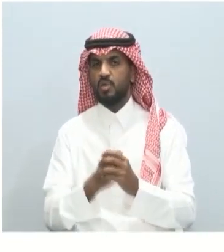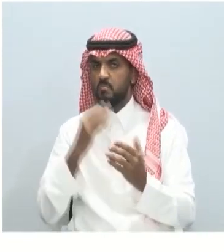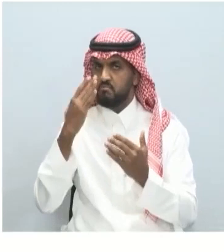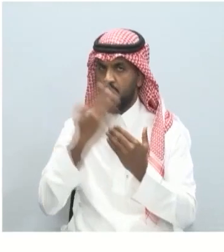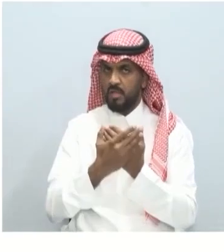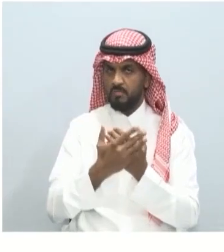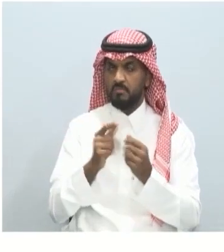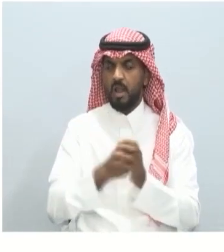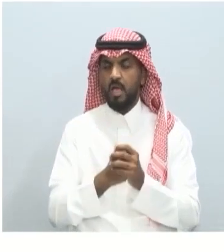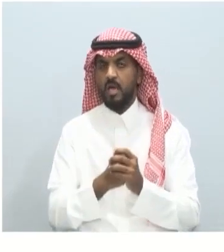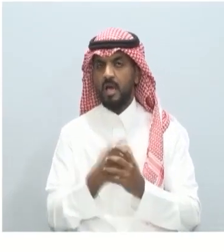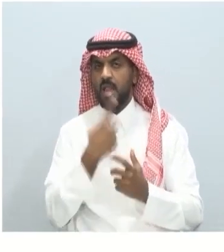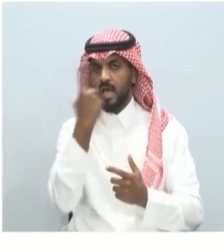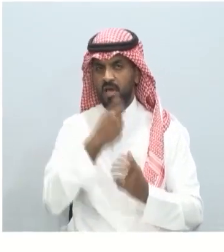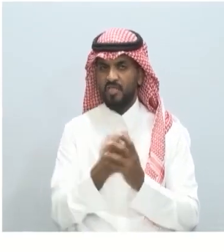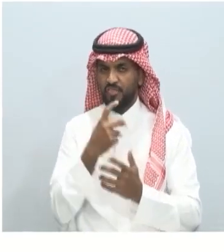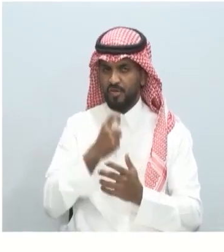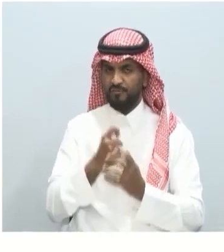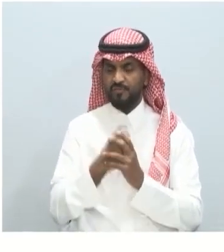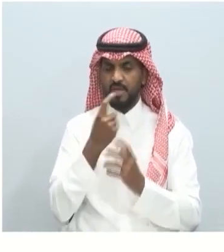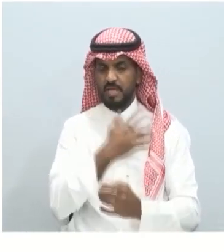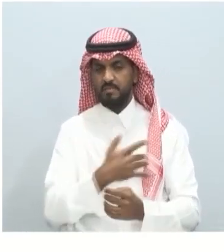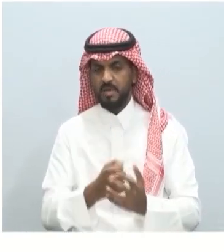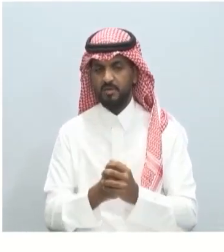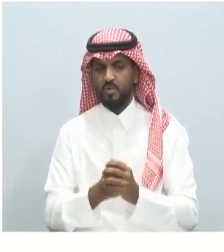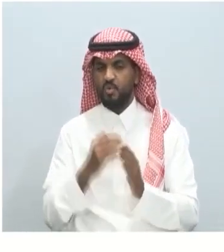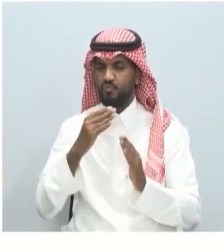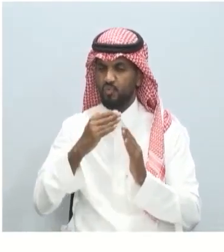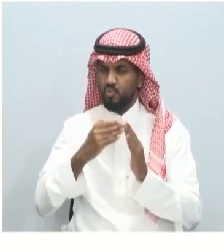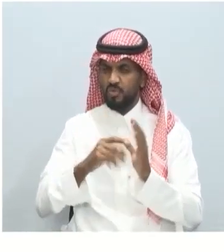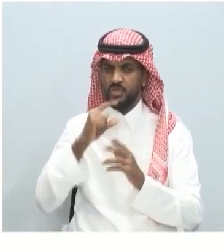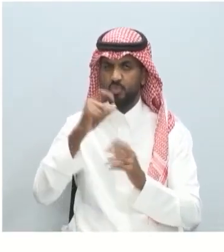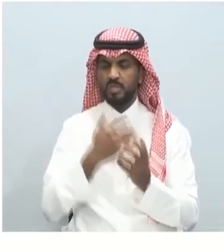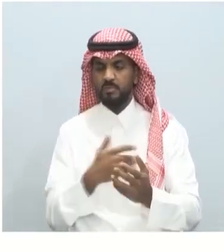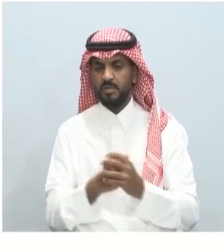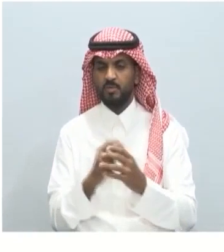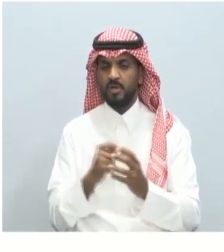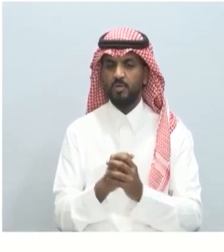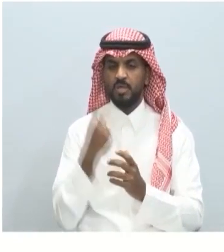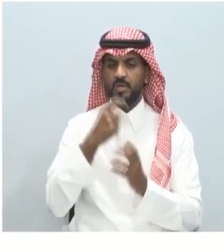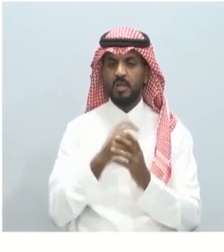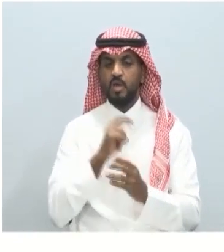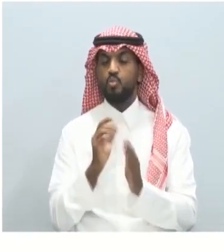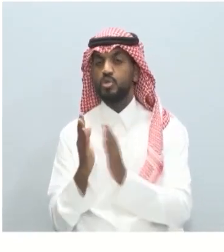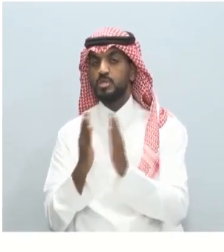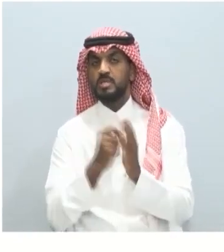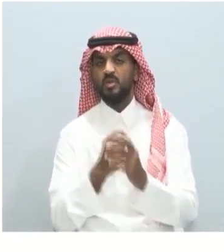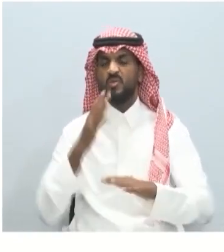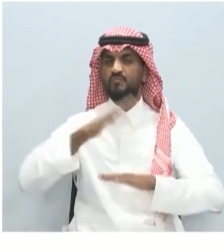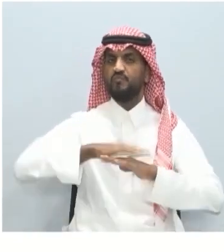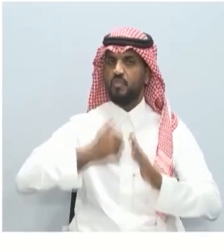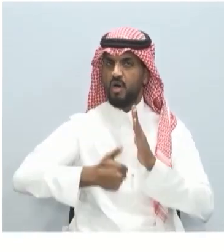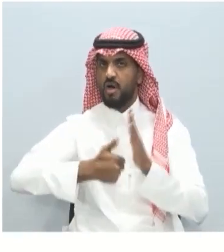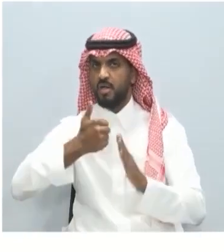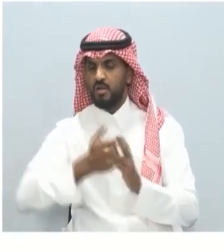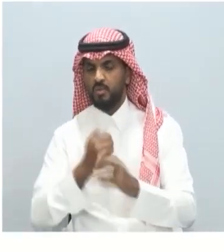الحياه كان ذلك علامه على ضعف الايمان وخفوت صوت الايمان وكون الايمان لا يوجه الانسان نحو الفضائل